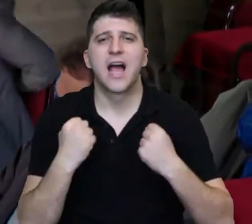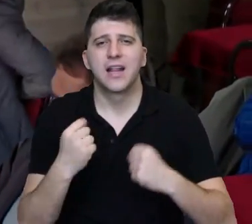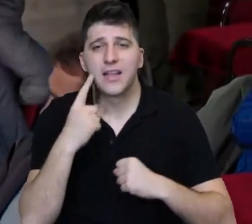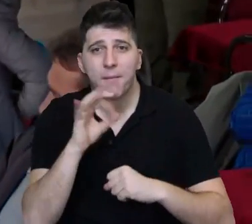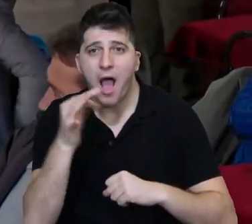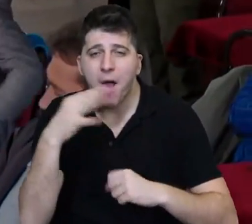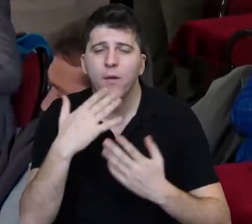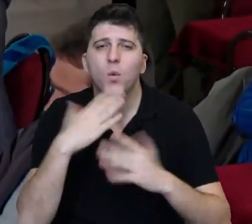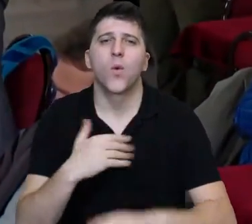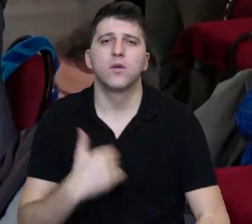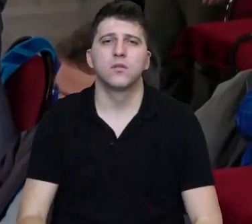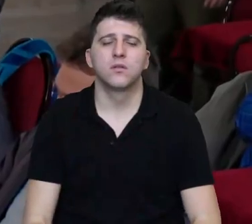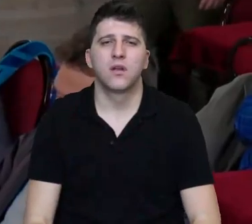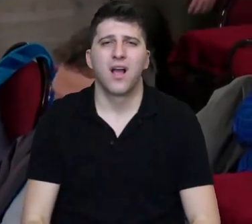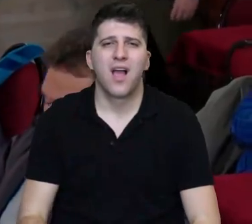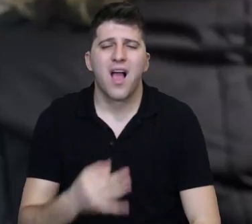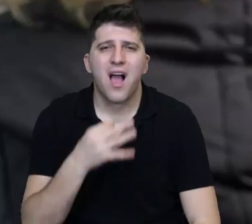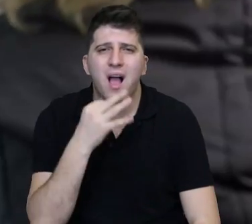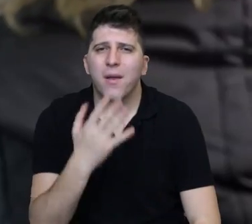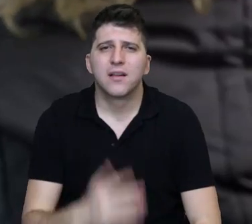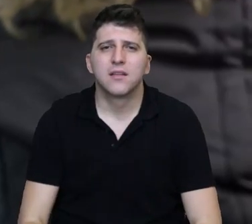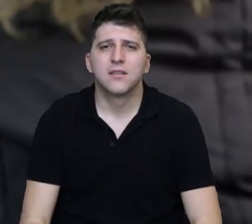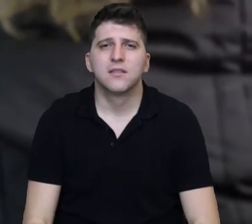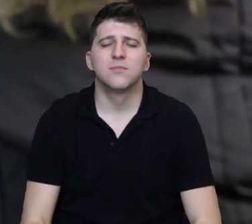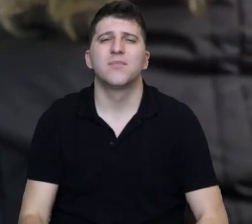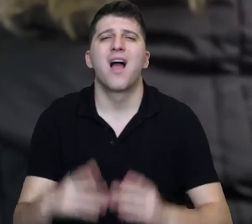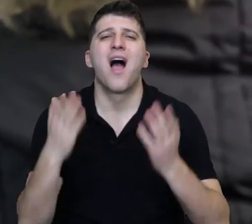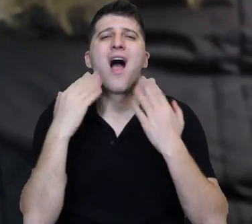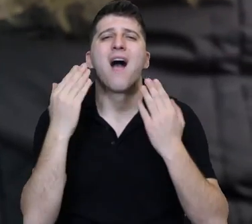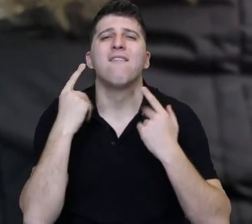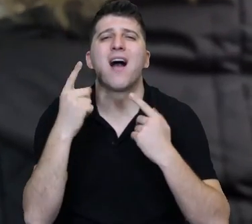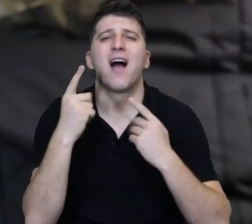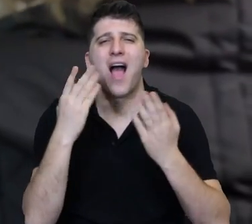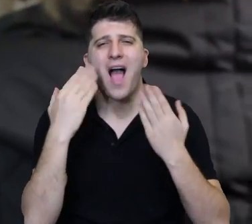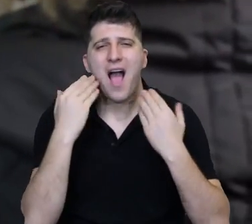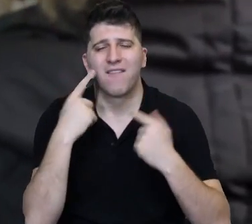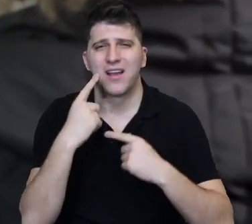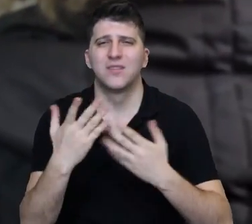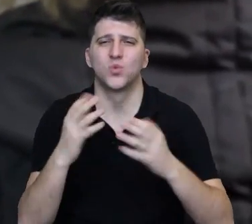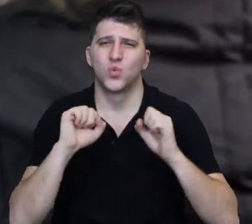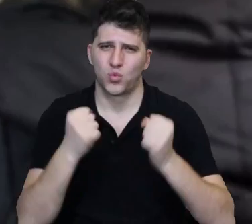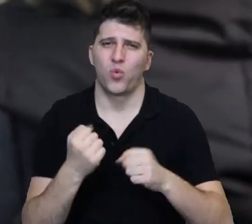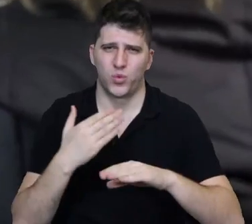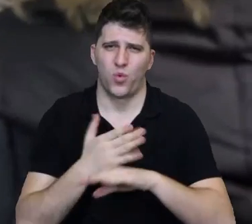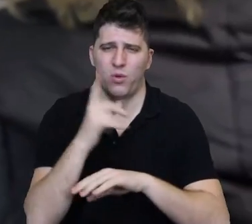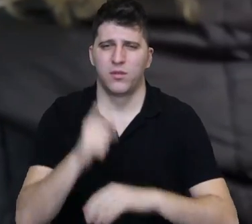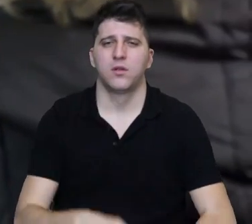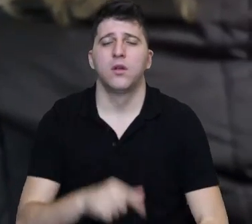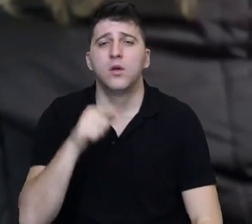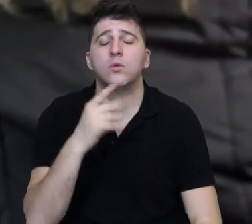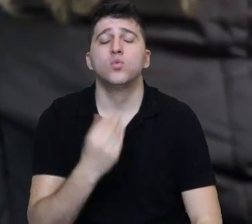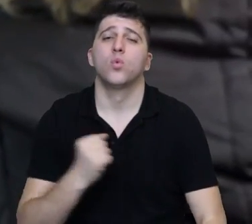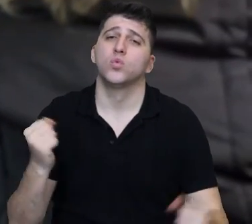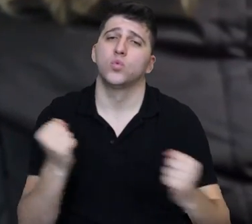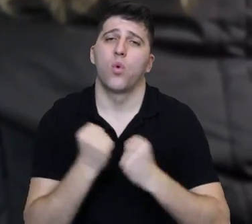alamayayım. Hava hadisi yani hava dışarıda ne kadar soğuk değil mi? Ya burası çok